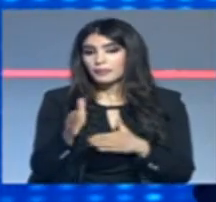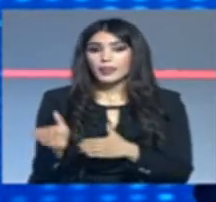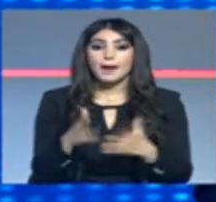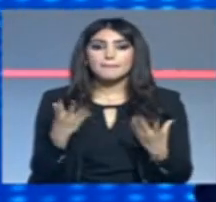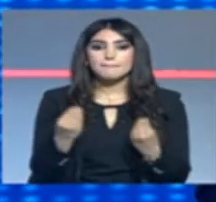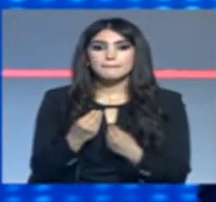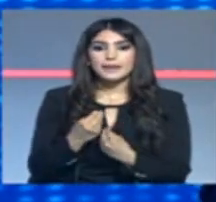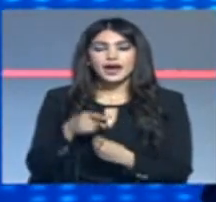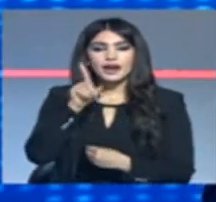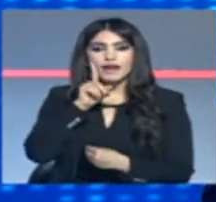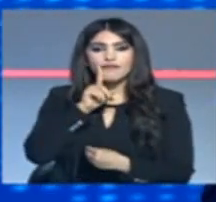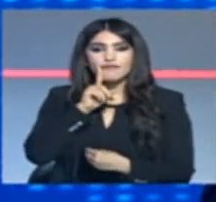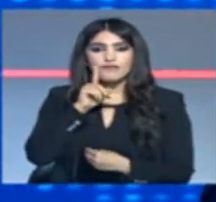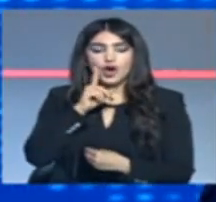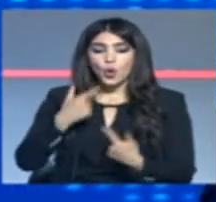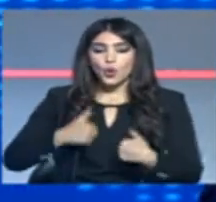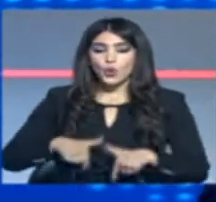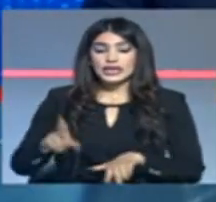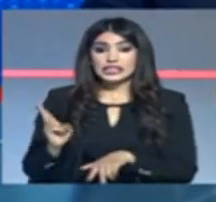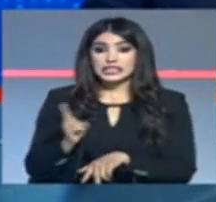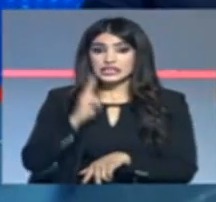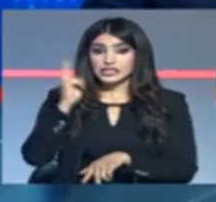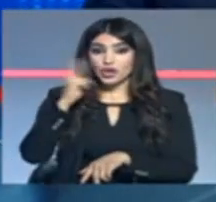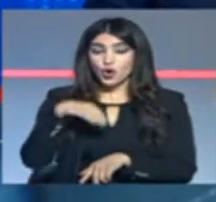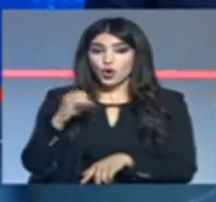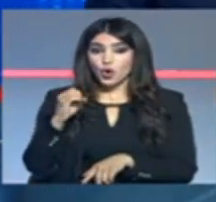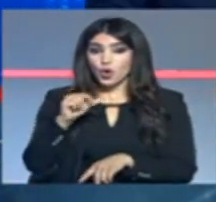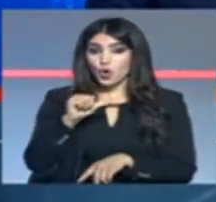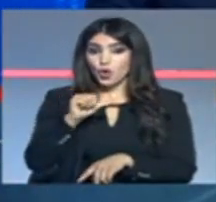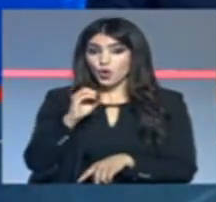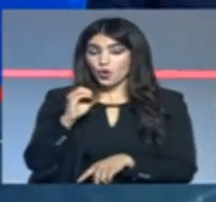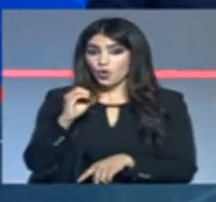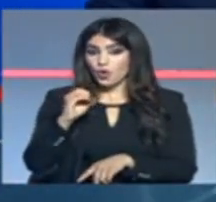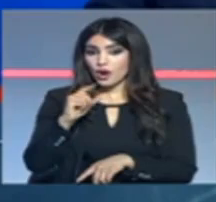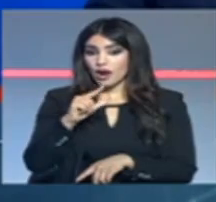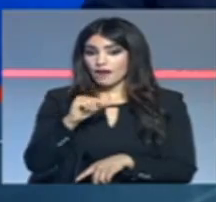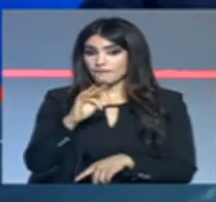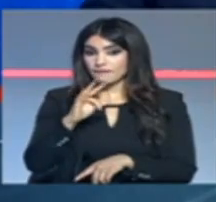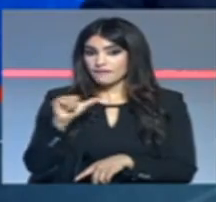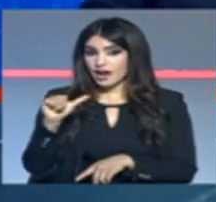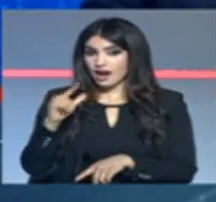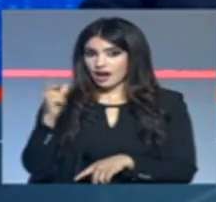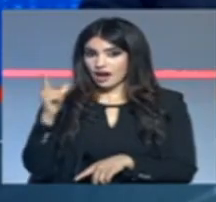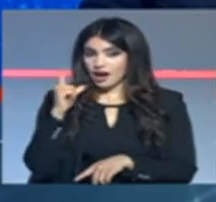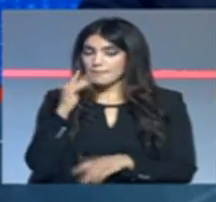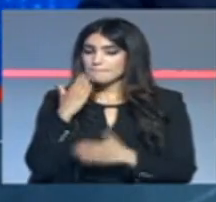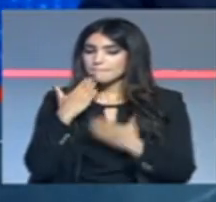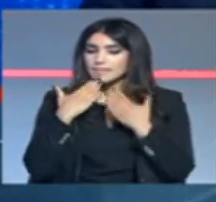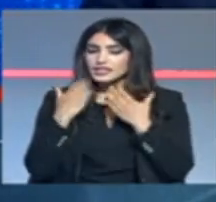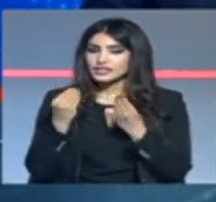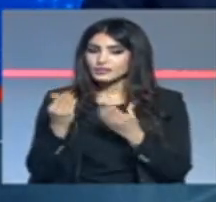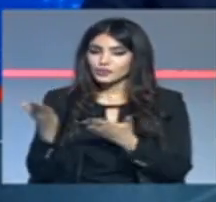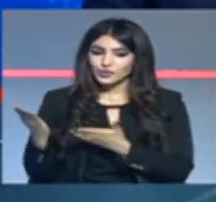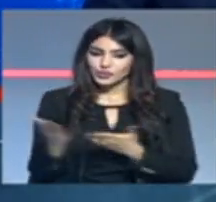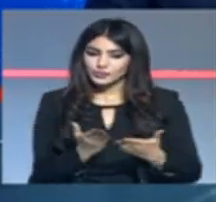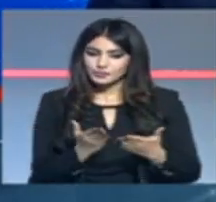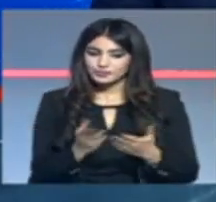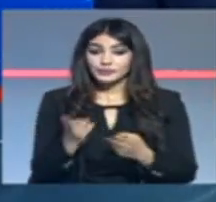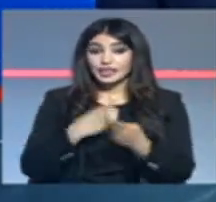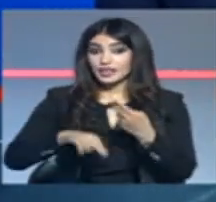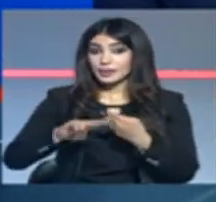وتحضر معنا في الاستوديو وزيرة التعليم العالي والبحث العلمي ألفة بن عودة. سيدة بن عودة، أهلا بك وشكرا جزيلا لك على قبول الدعوة. شكرا